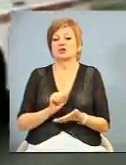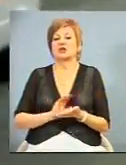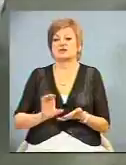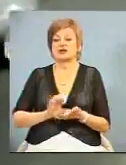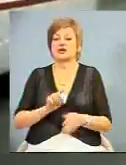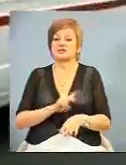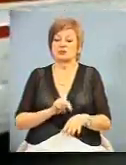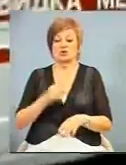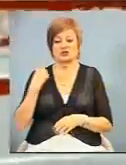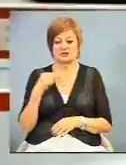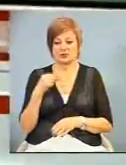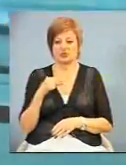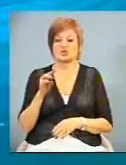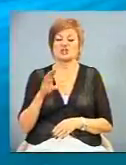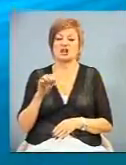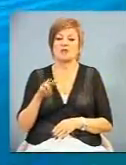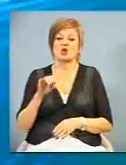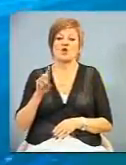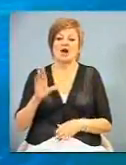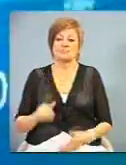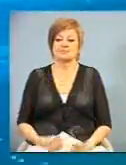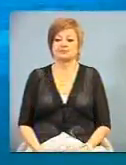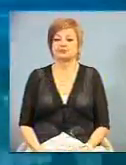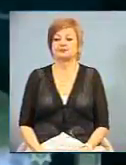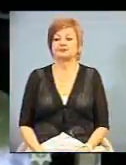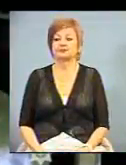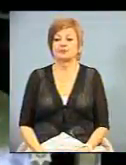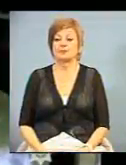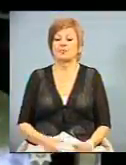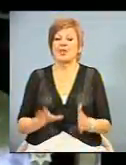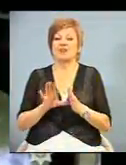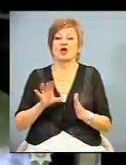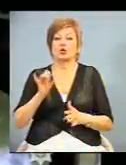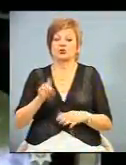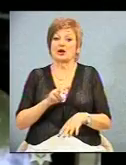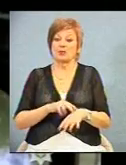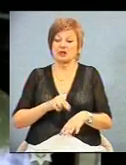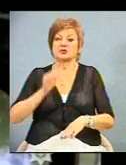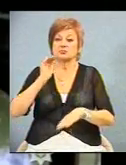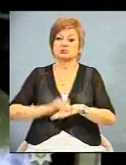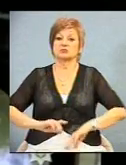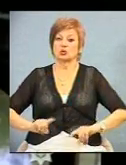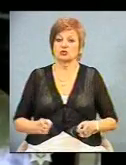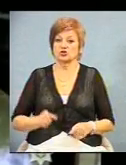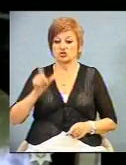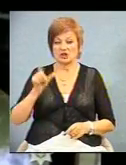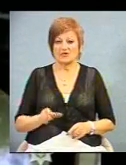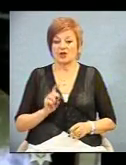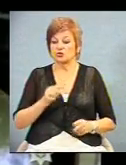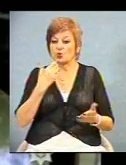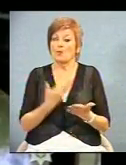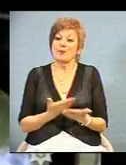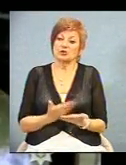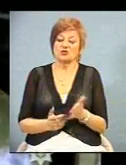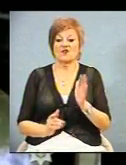патрульної поліції Запоріжжя Юлія Шемкова. В Енерводарі правоохоронці затримали місцевого мешканця, який підозрювався